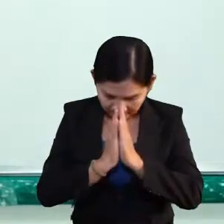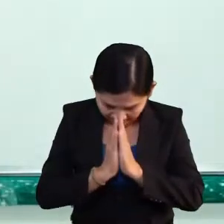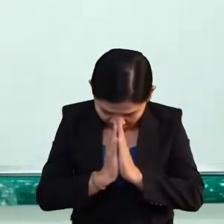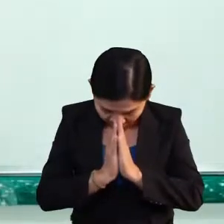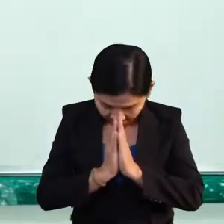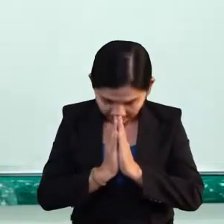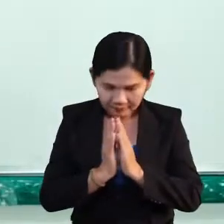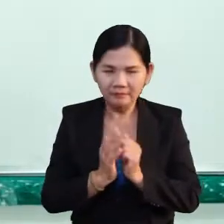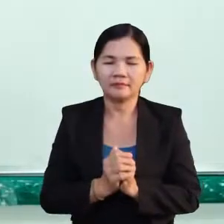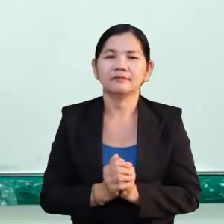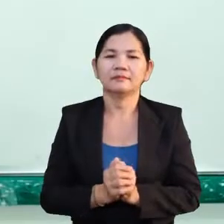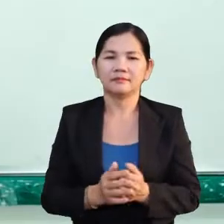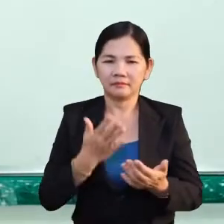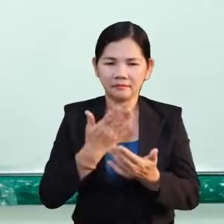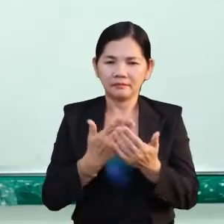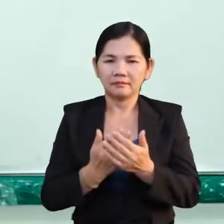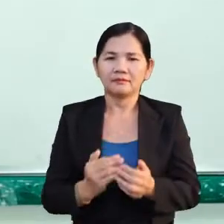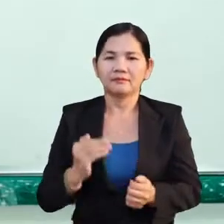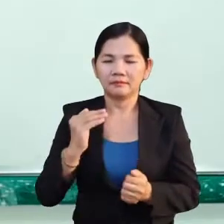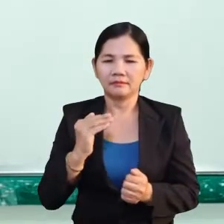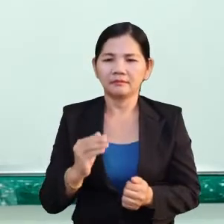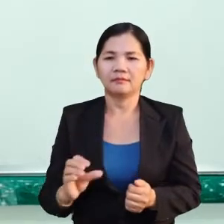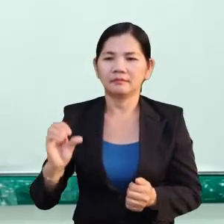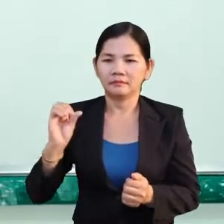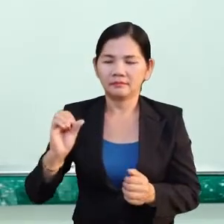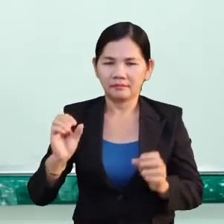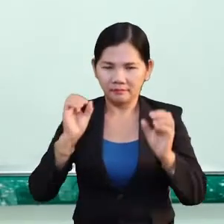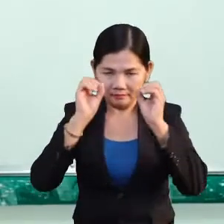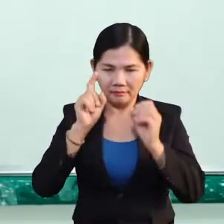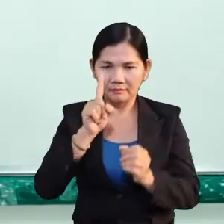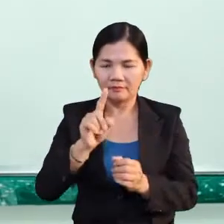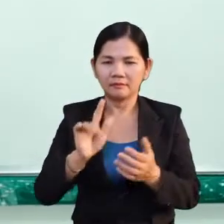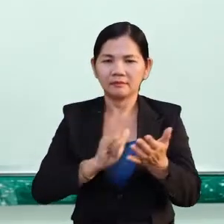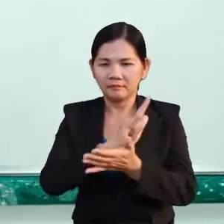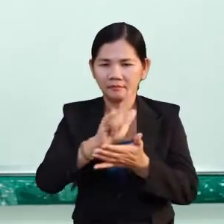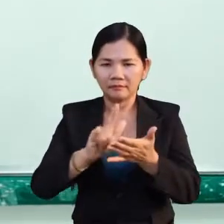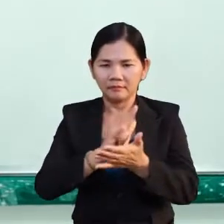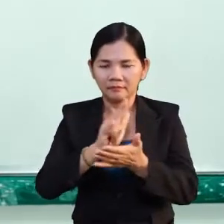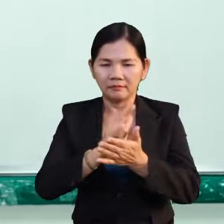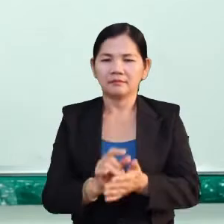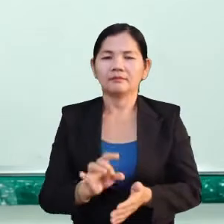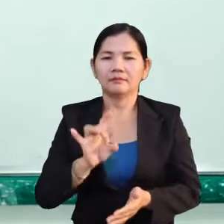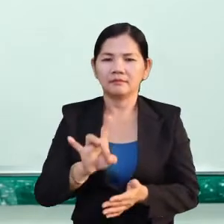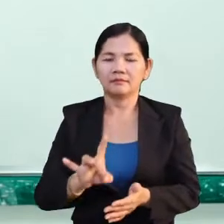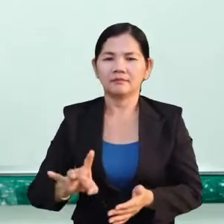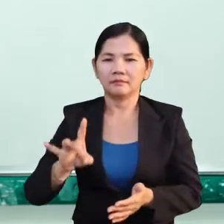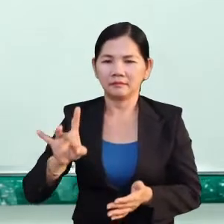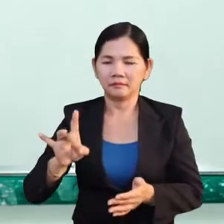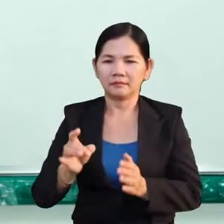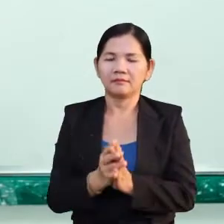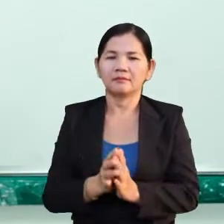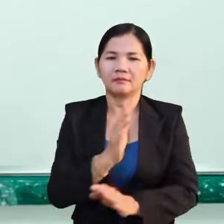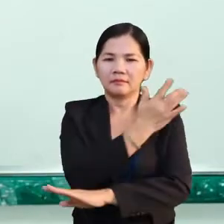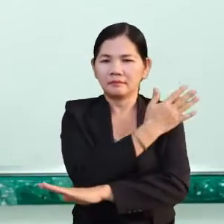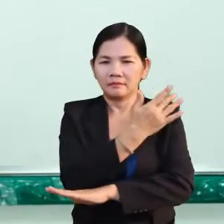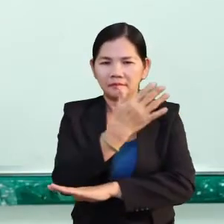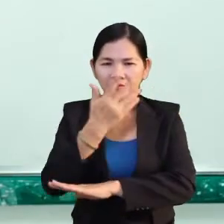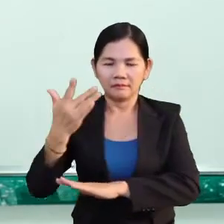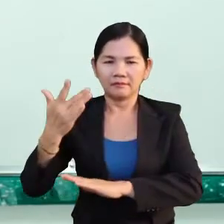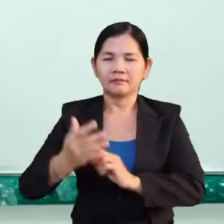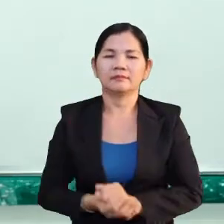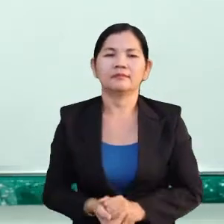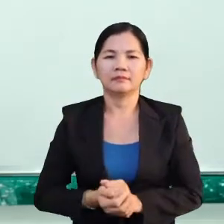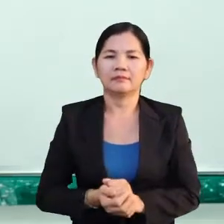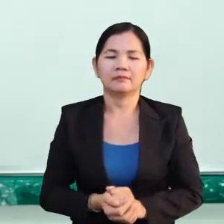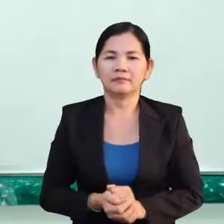Som krup jimrib sua, ning khnyom chmua soy bun lin chi krup bang rin thnak ti 1 nau sala bathom saksa kampong 7 srok pereang khat